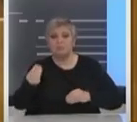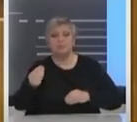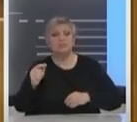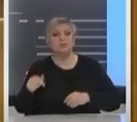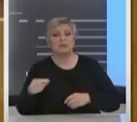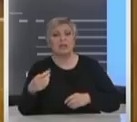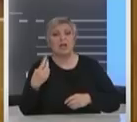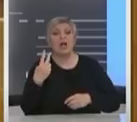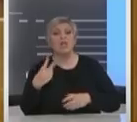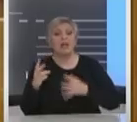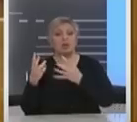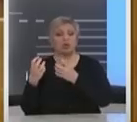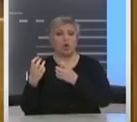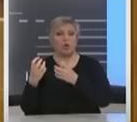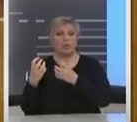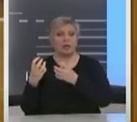θα λαμβάνει 280.